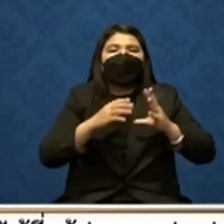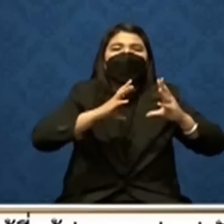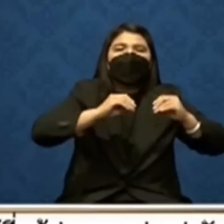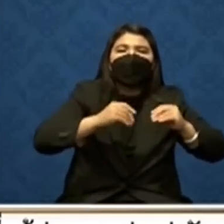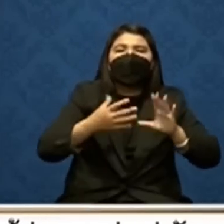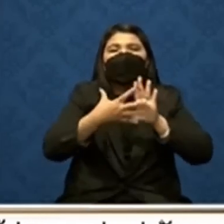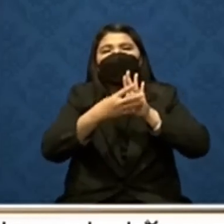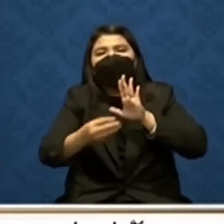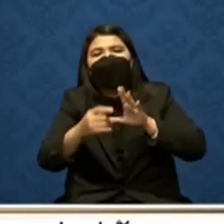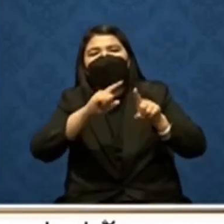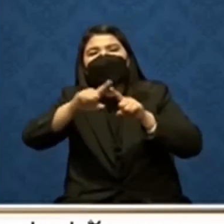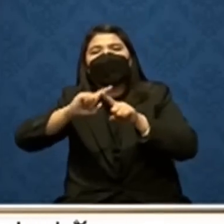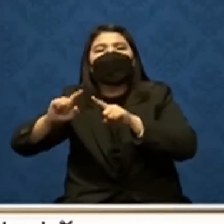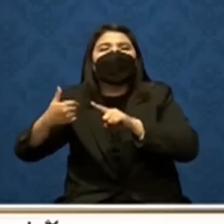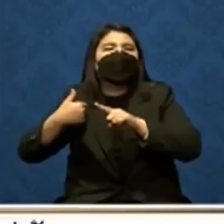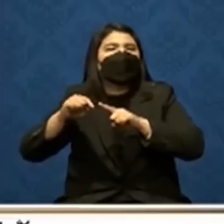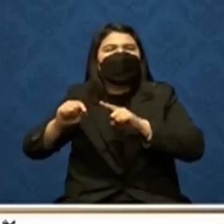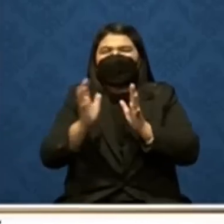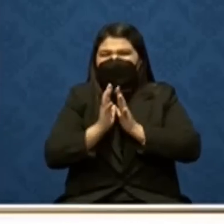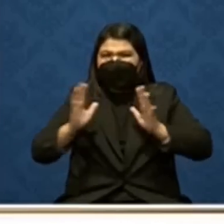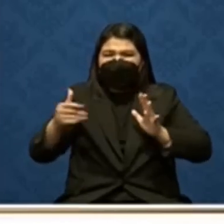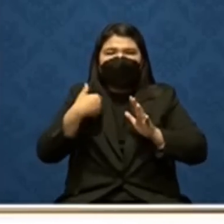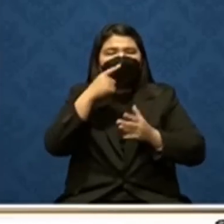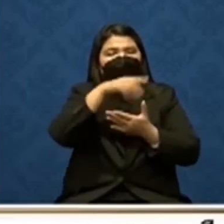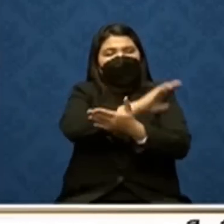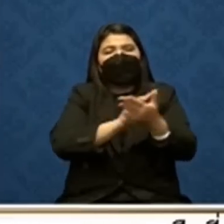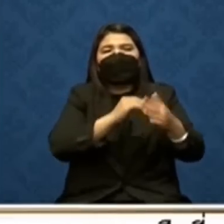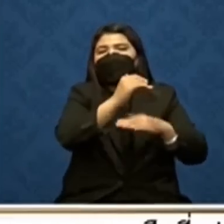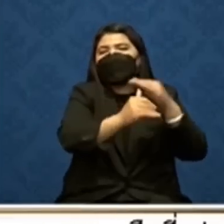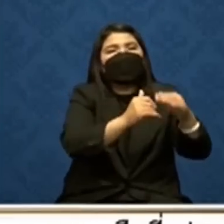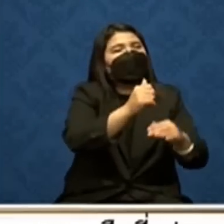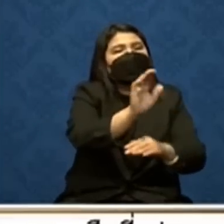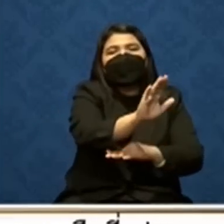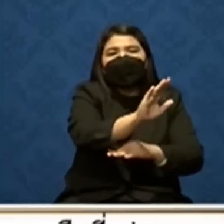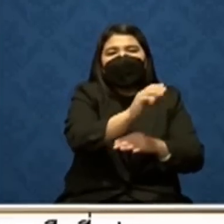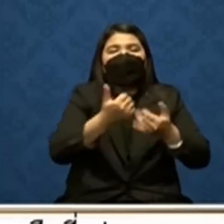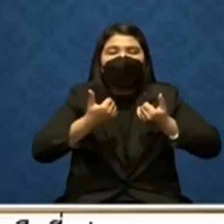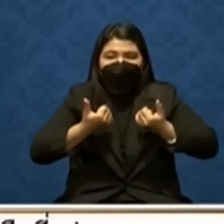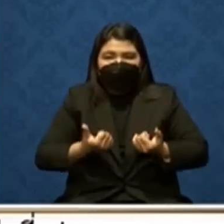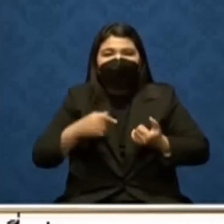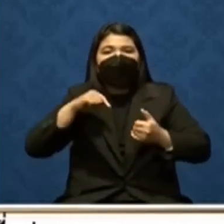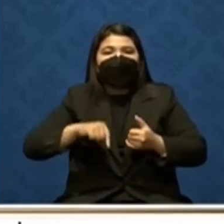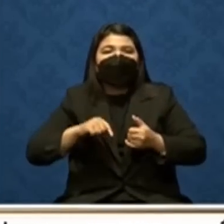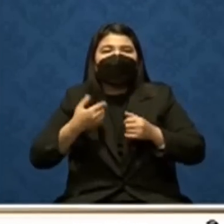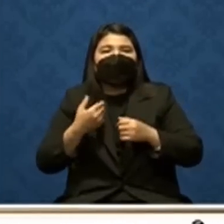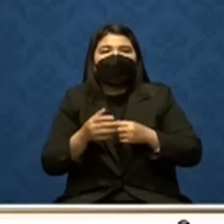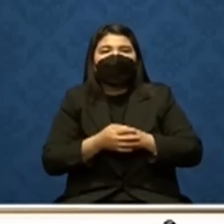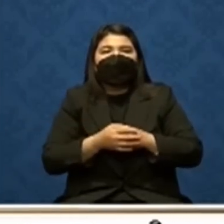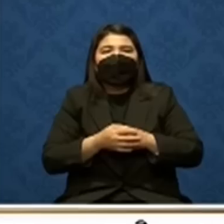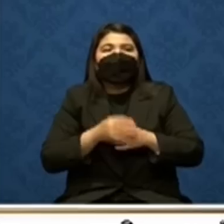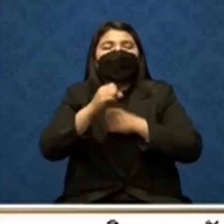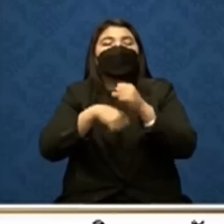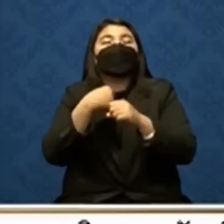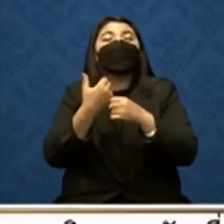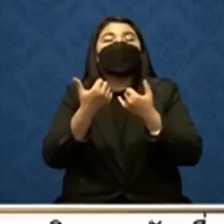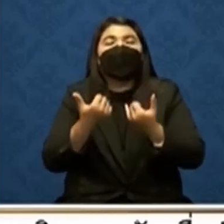รีตรองมากจเกินไป จทำใหเราไมสามารถทจะพันาประเทศไปในอนาคตได้อัี้คอความพิเศษของกระบวนการพิเศษในปพิเศษแบบนี้